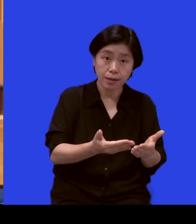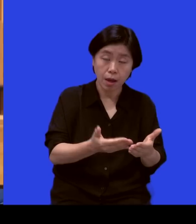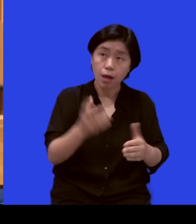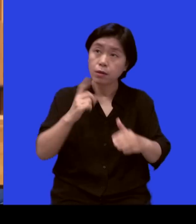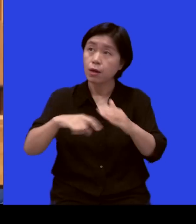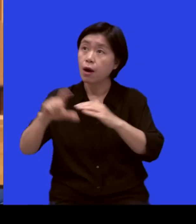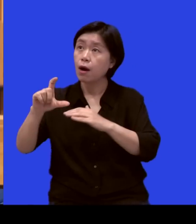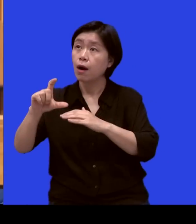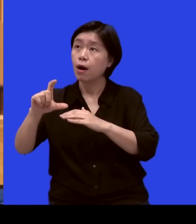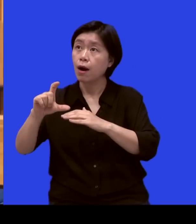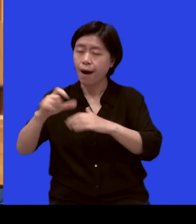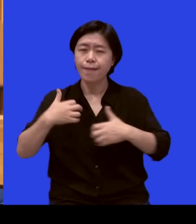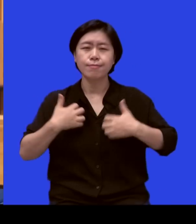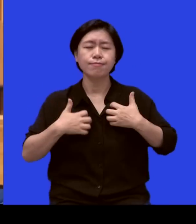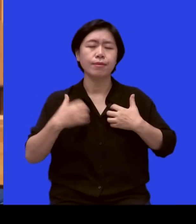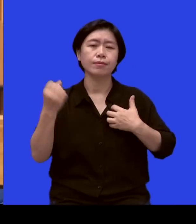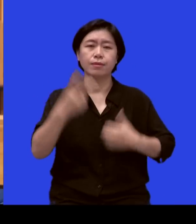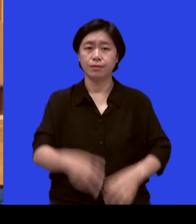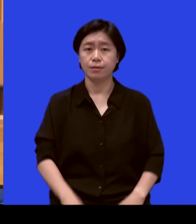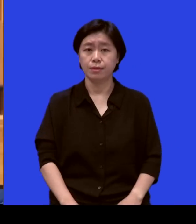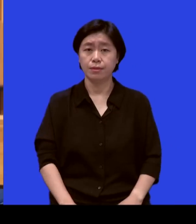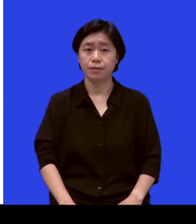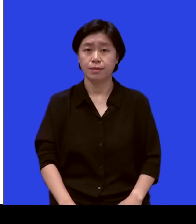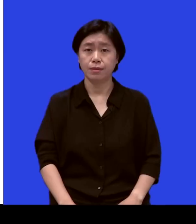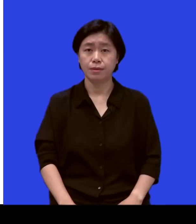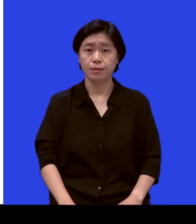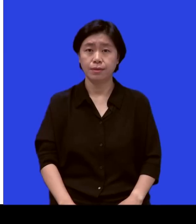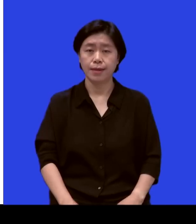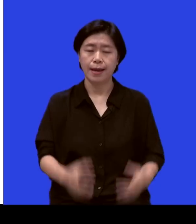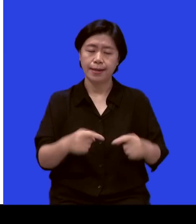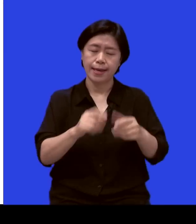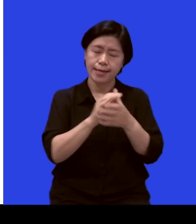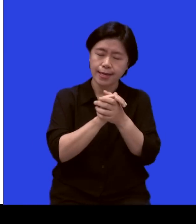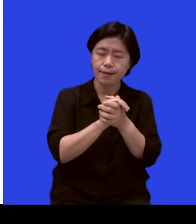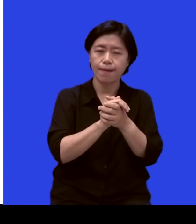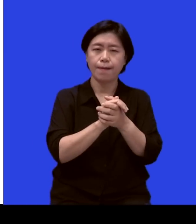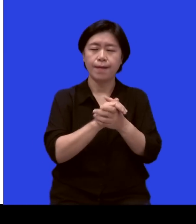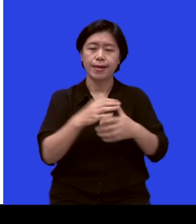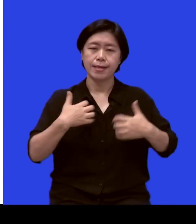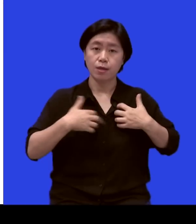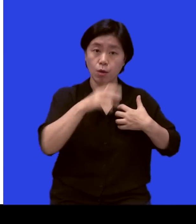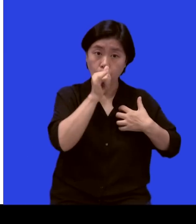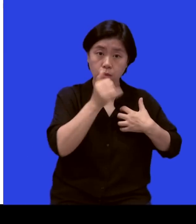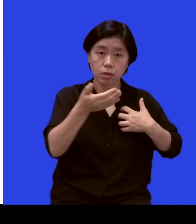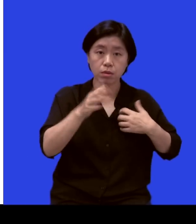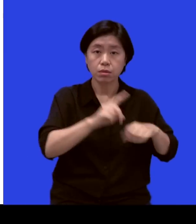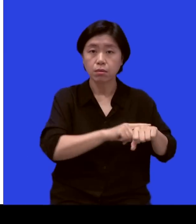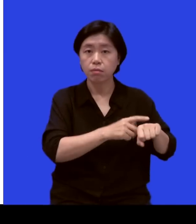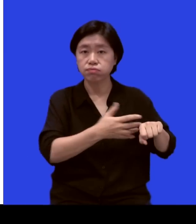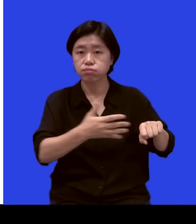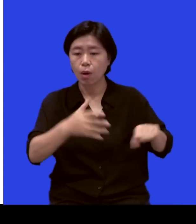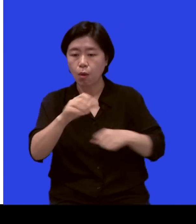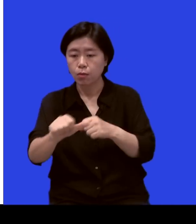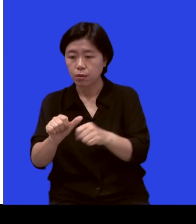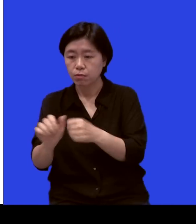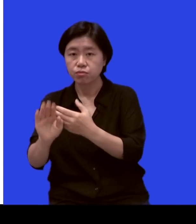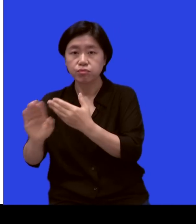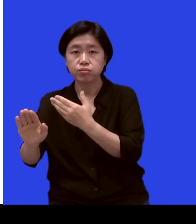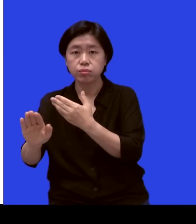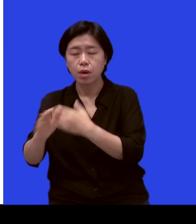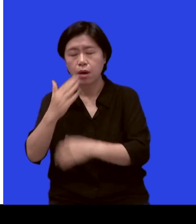기다렸어요. 그러면 그냥 7시면 모여서 밥 먹고 이제 기도하고 막 이렇게 시작을 했는데 5년 좀 지나고 나니까 아무것도 못